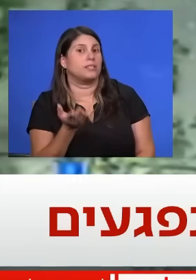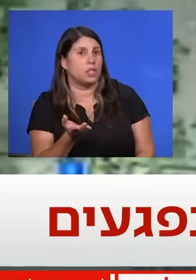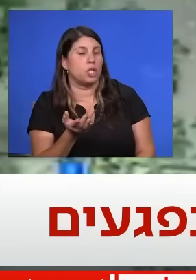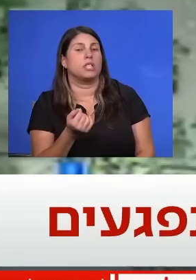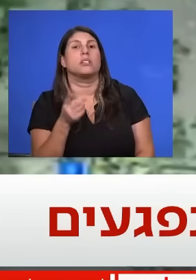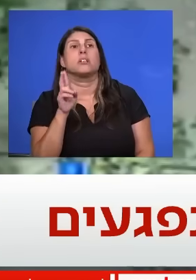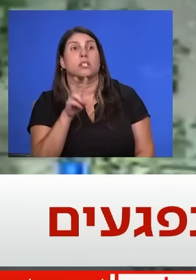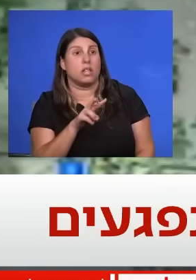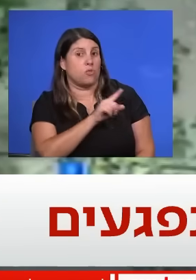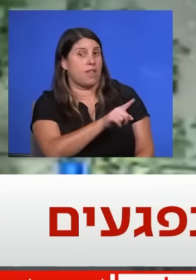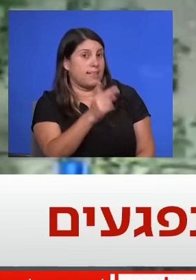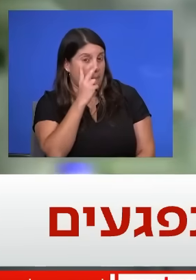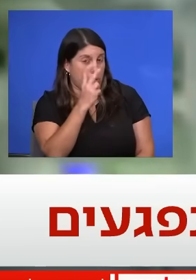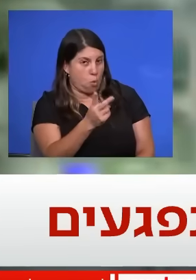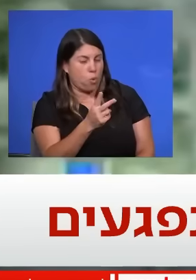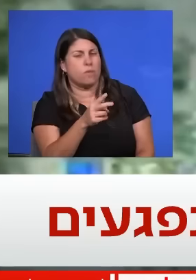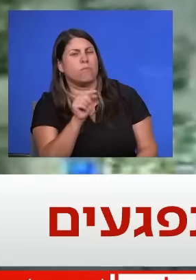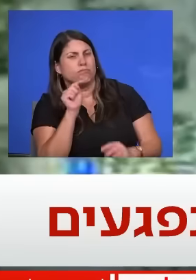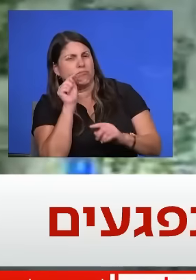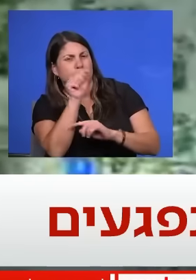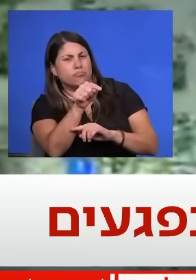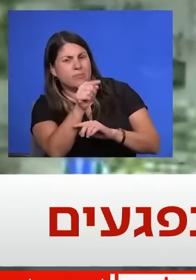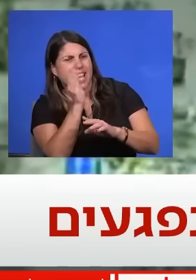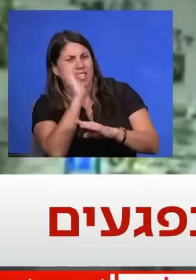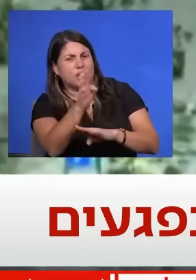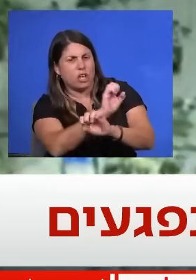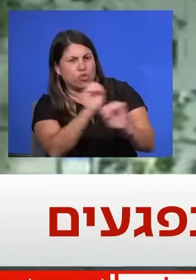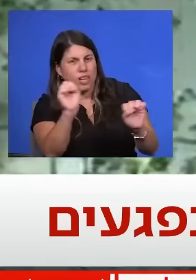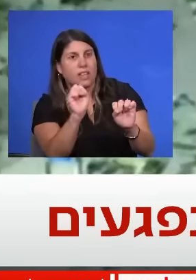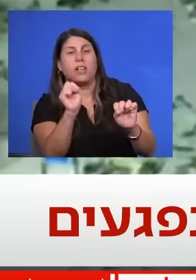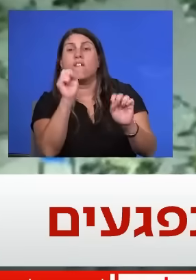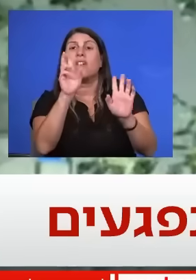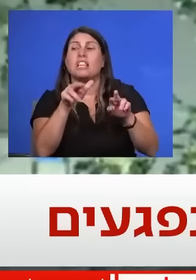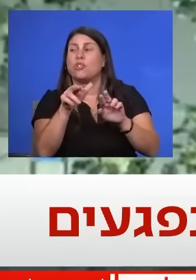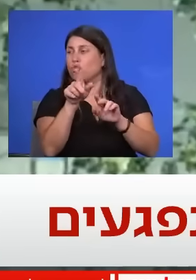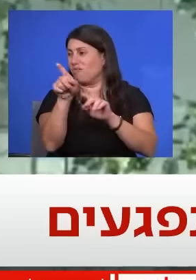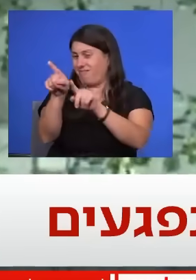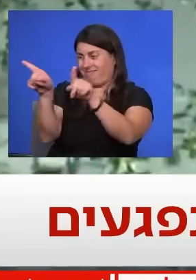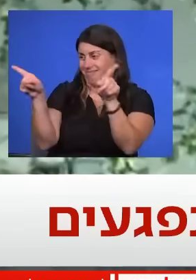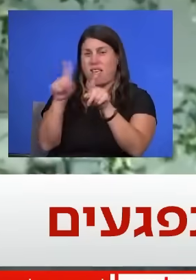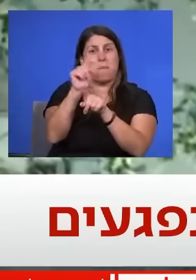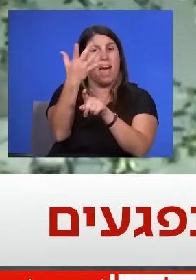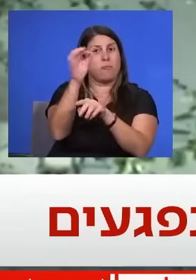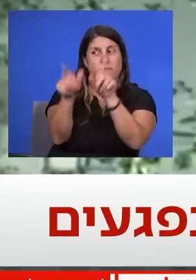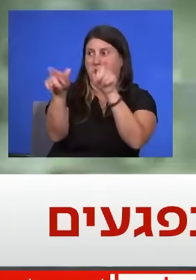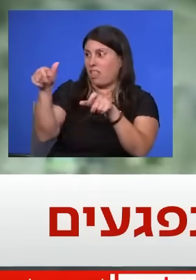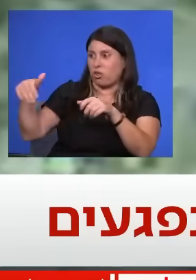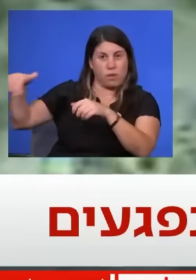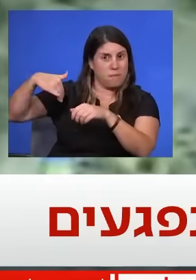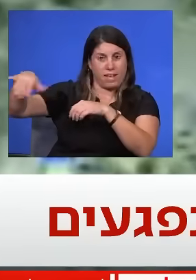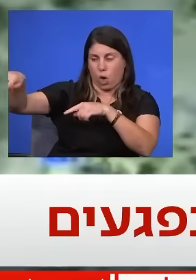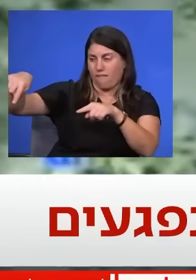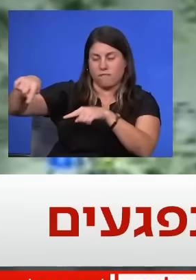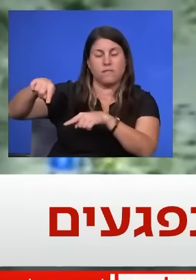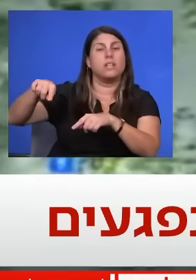את הפגיעה הישירה, אבל ממש מאחורה יש לפחות 150 איש בשני הצדדים של הרחוב. הודעה עדיין מרגיעה,